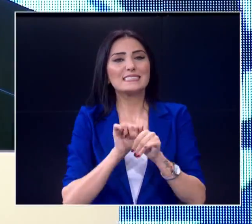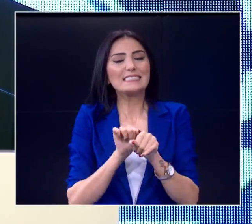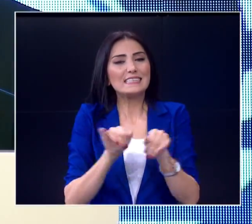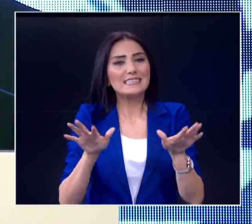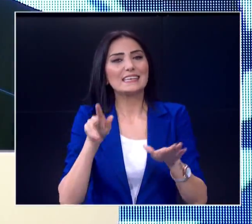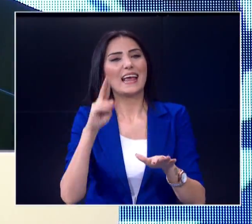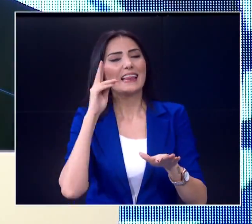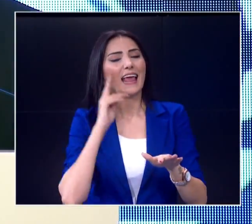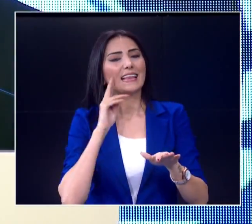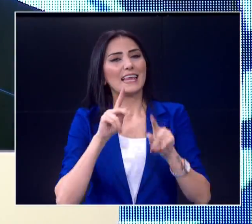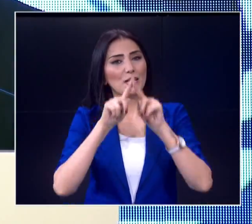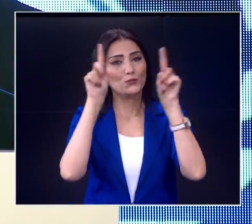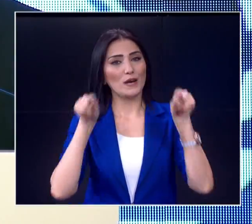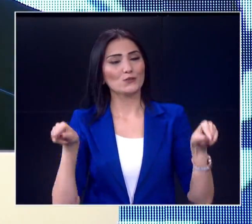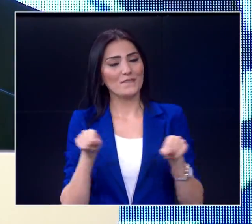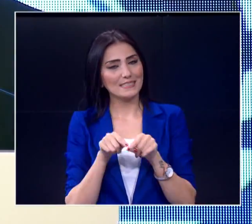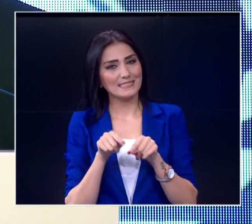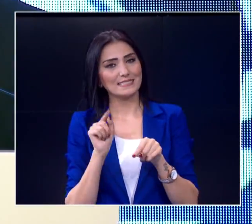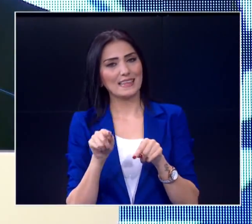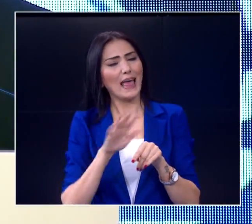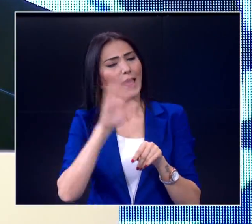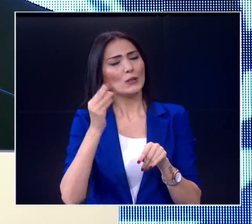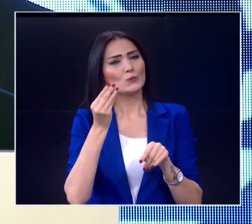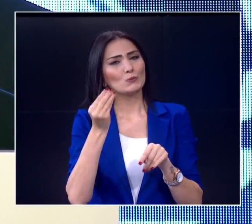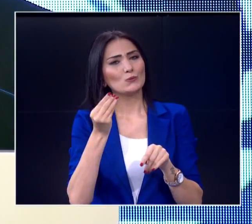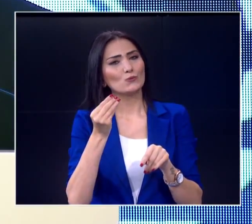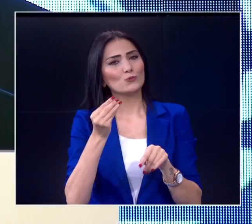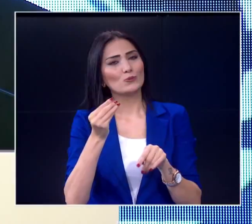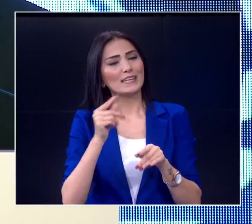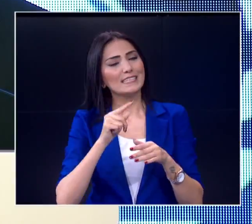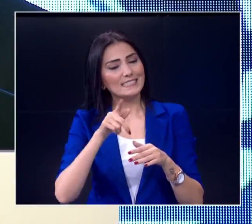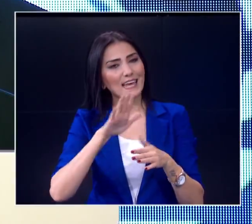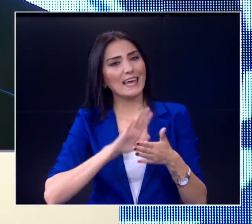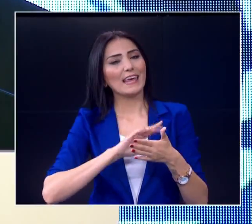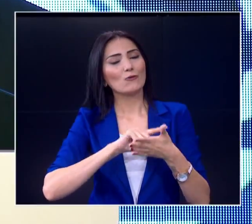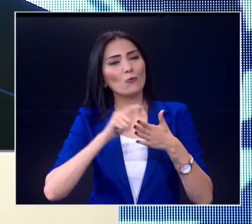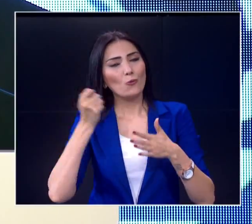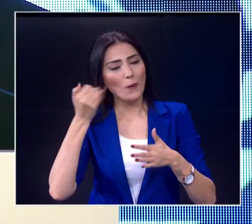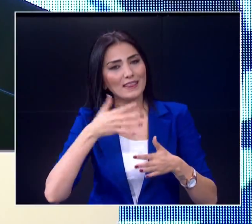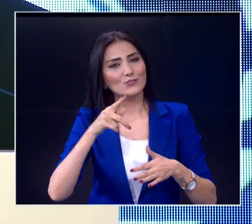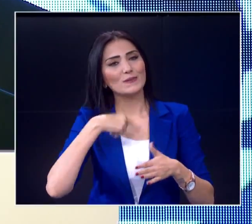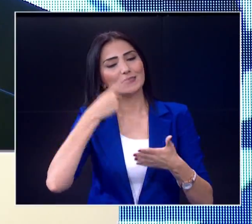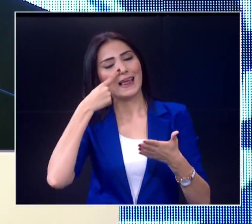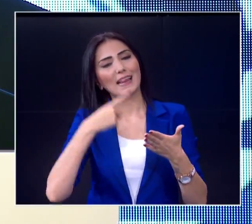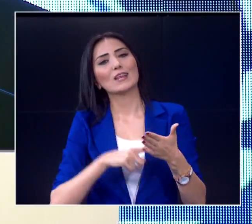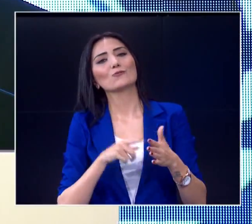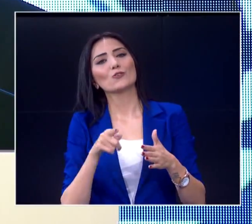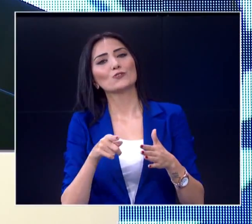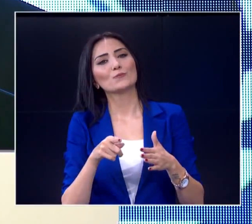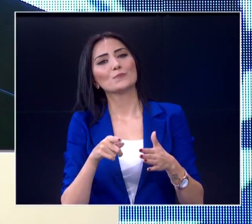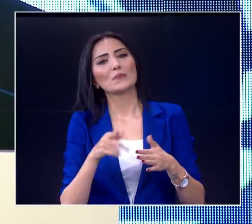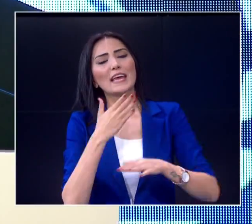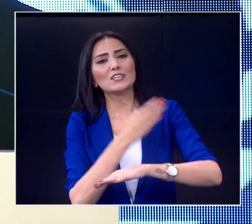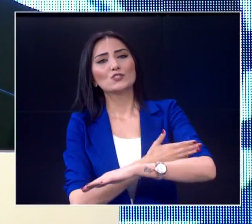etiği çerçevesinde en güzel şekilde yöneteceğinize inanıyoruz.